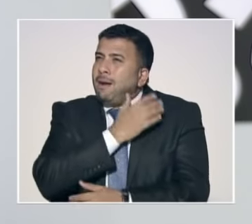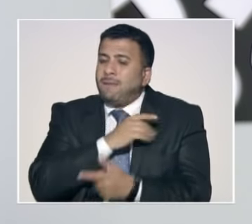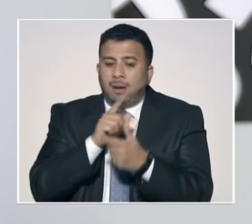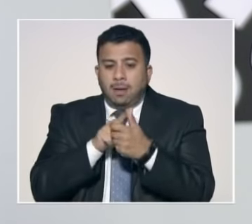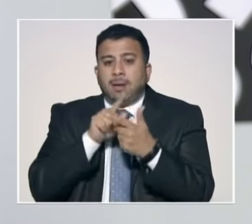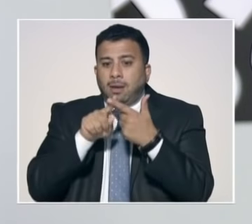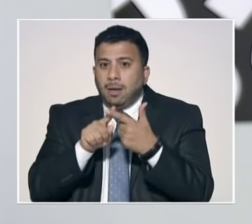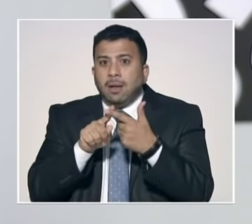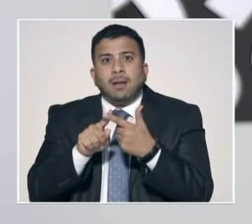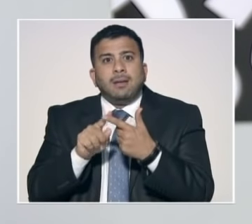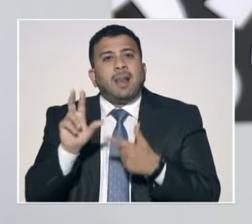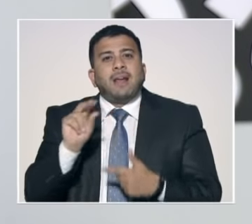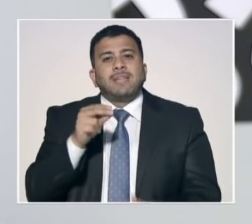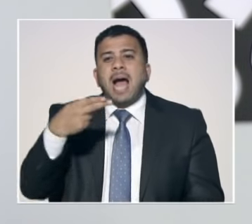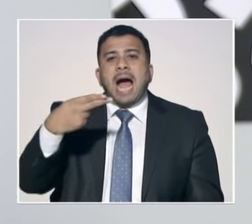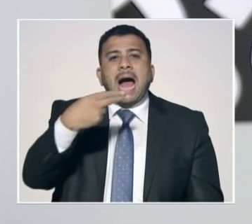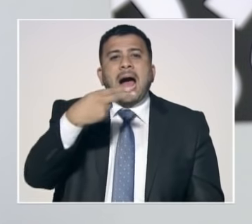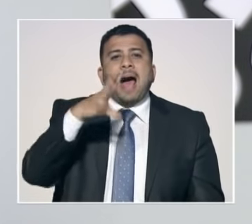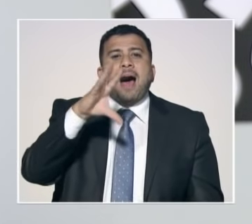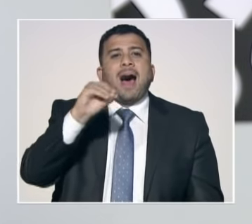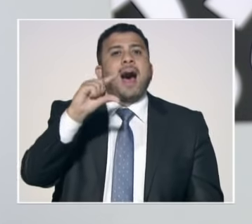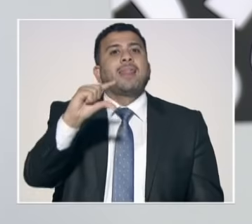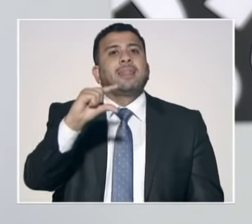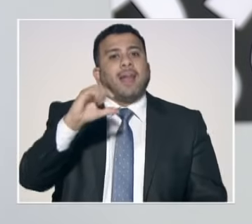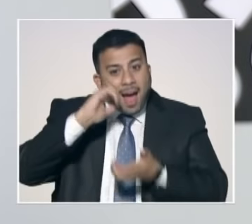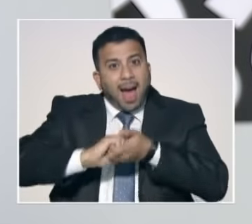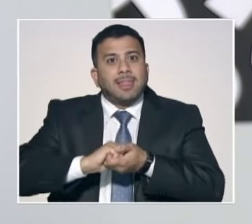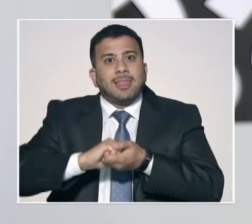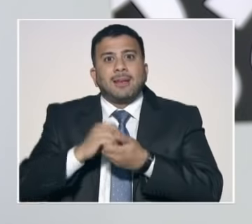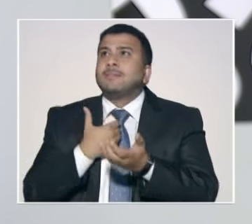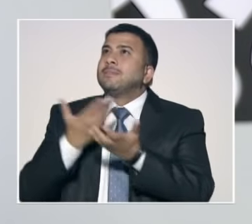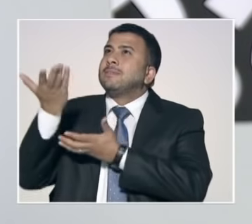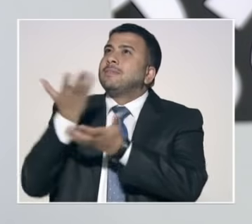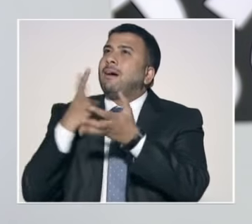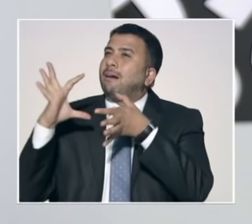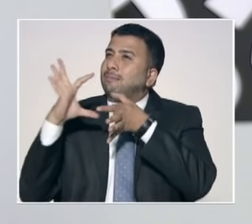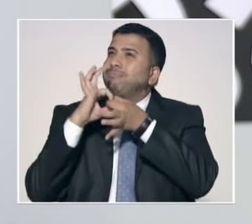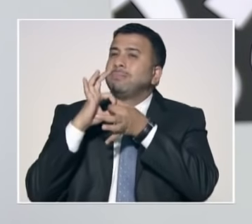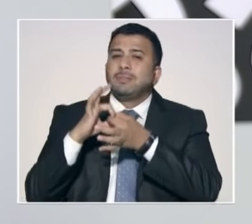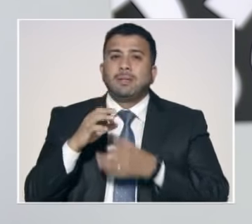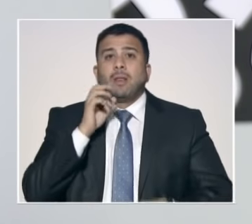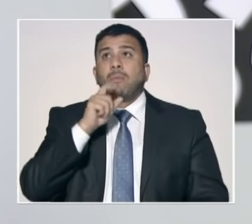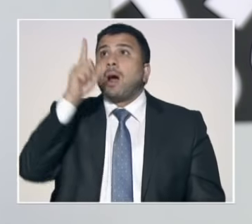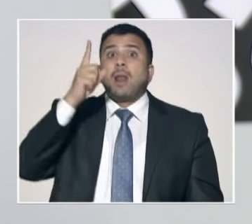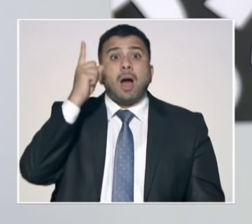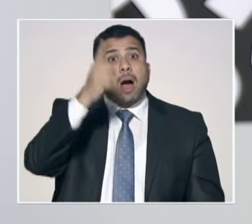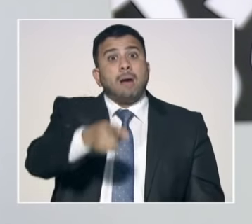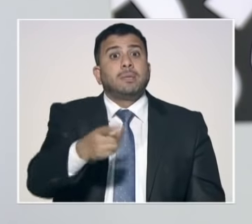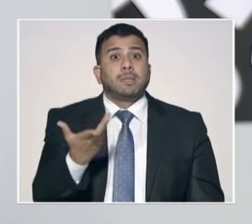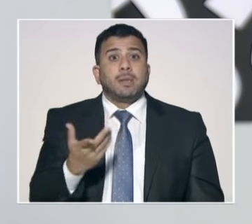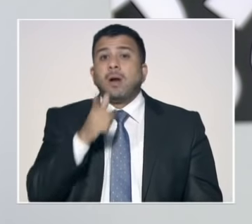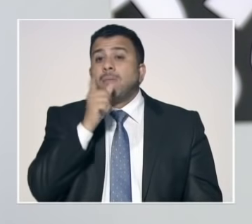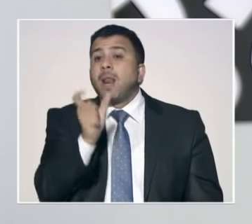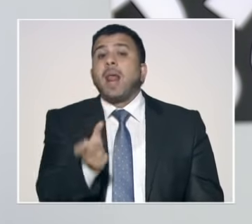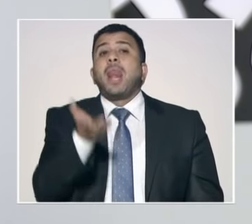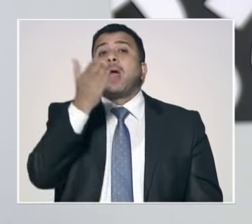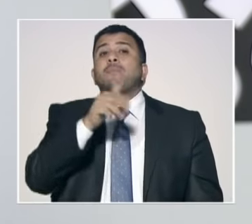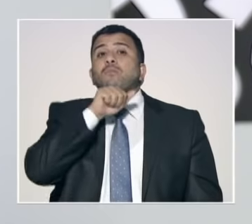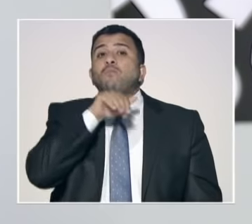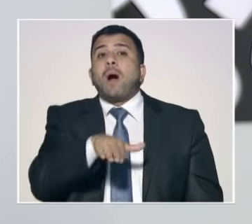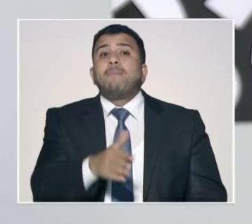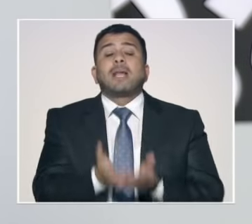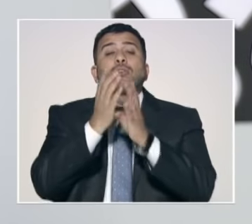بأن الصلاة صلاة الجماعة واجبة واجبة، فالله جل وعلا أمر بها والنبي عليه الصلاة والسلام